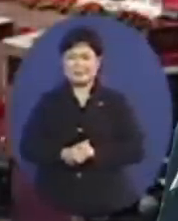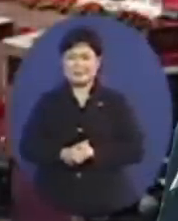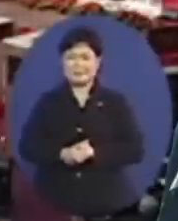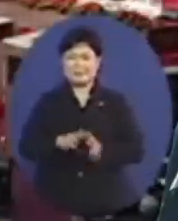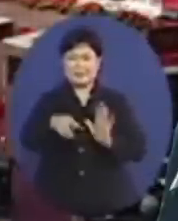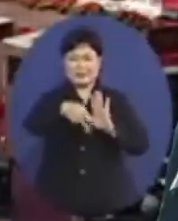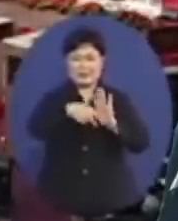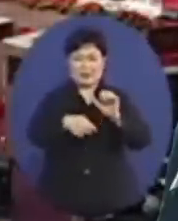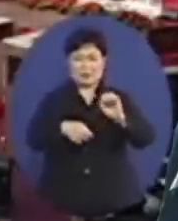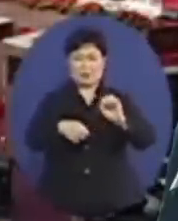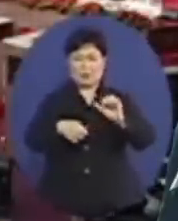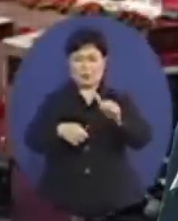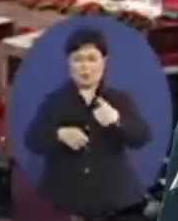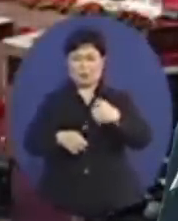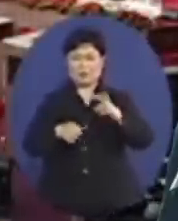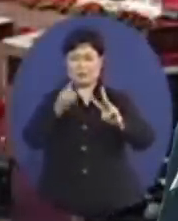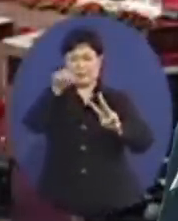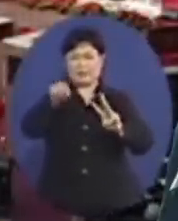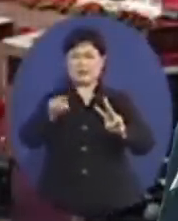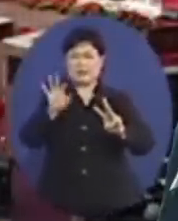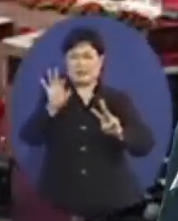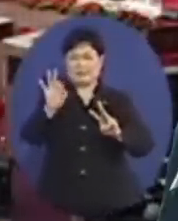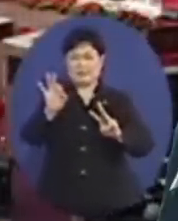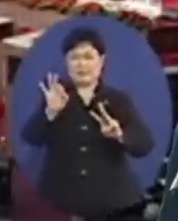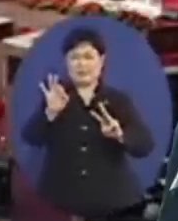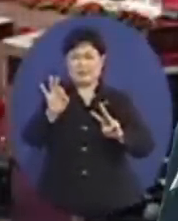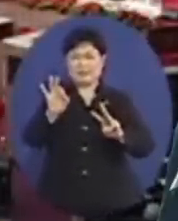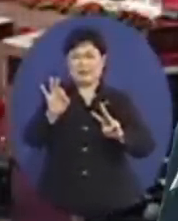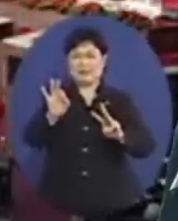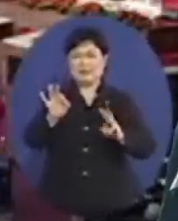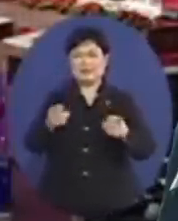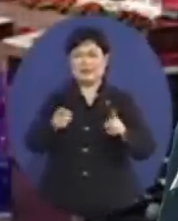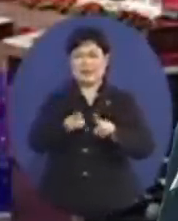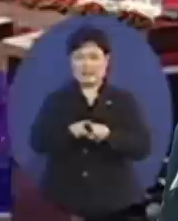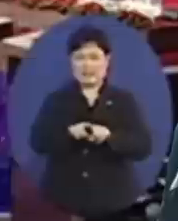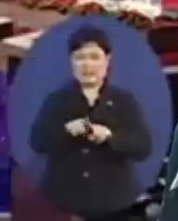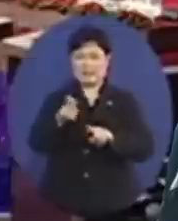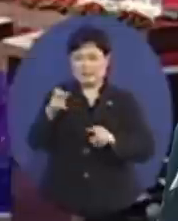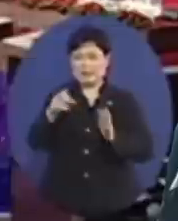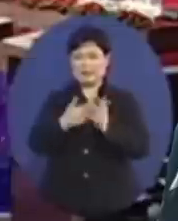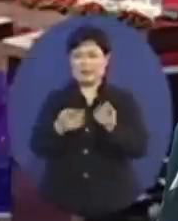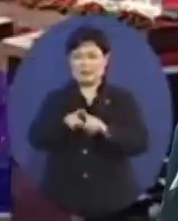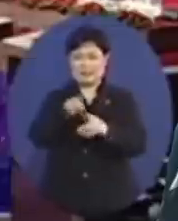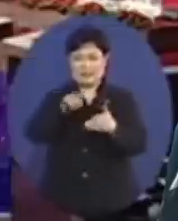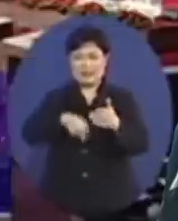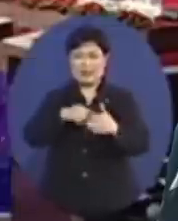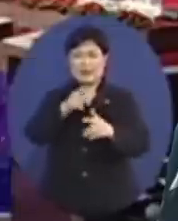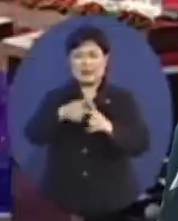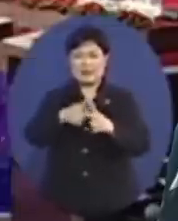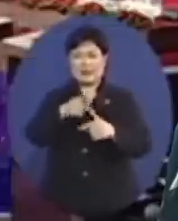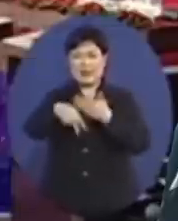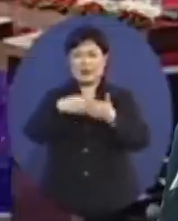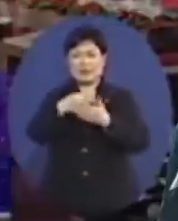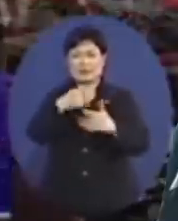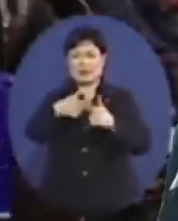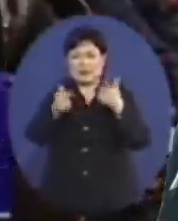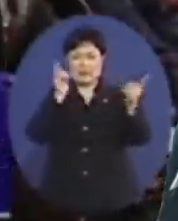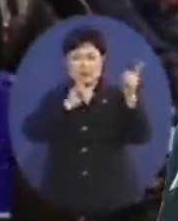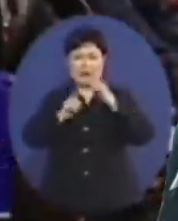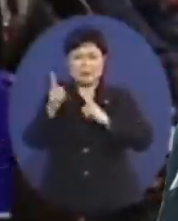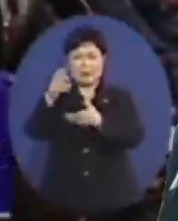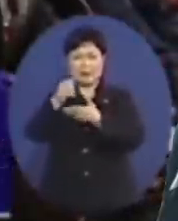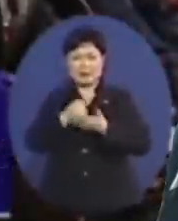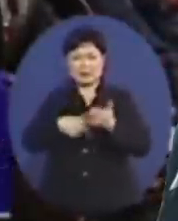이사야 53장 10절로 12절 우리가 다 같이 한번 읽어보십시다. 야훼께서 그에게 상함을